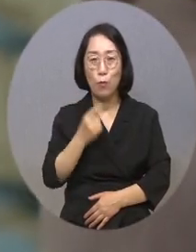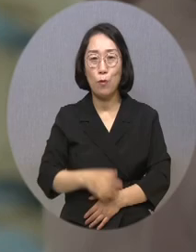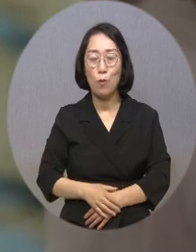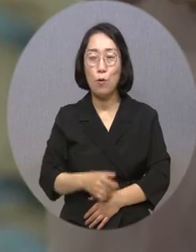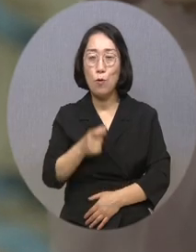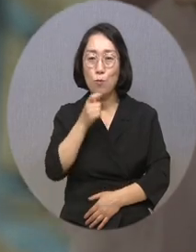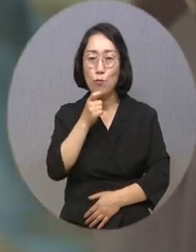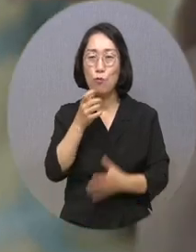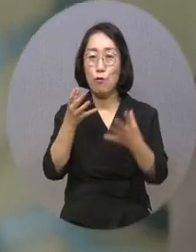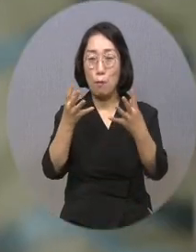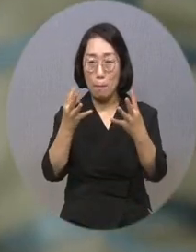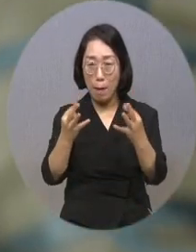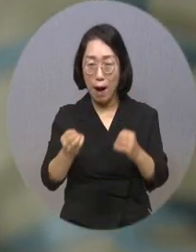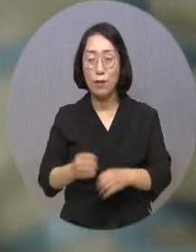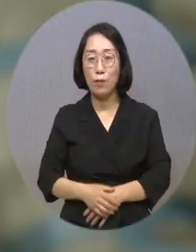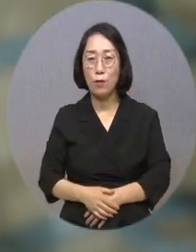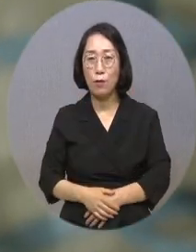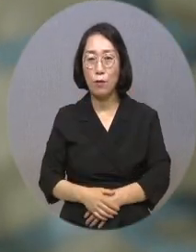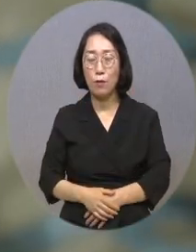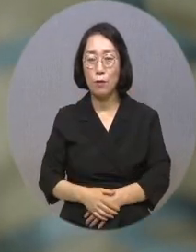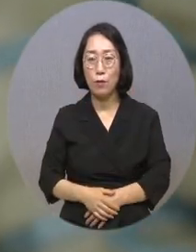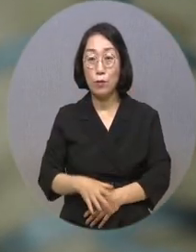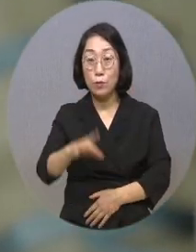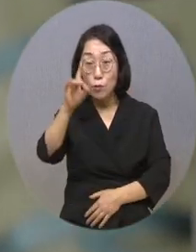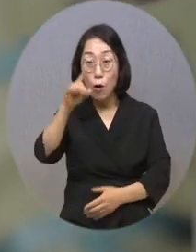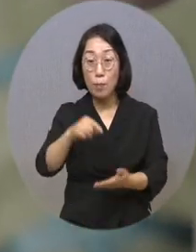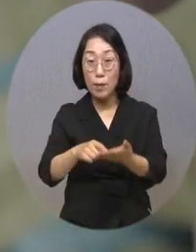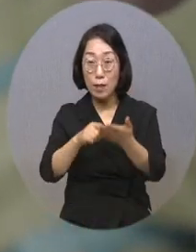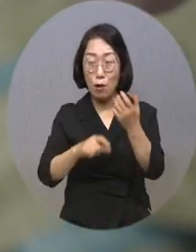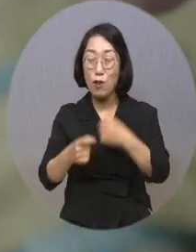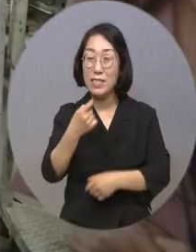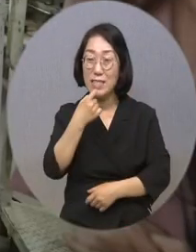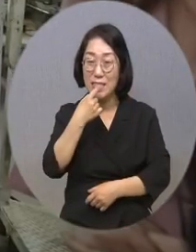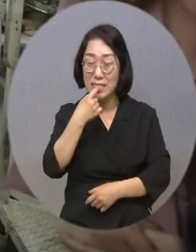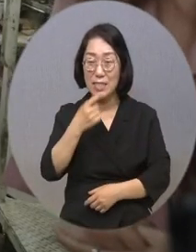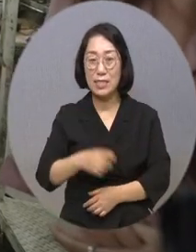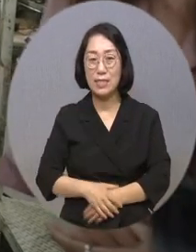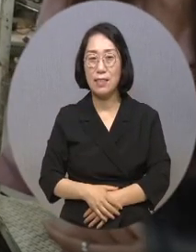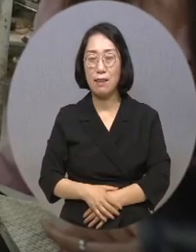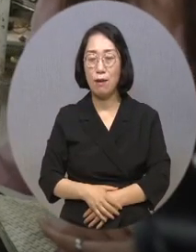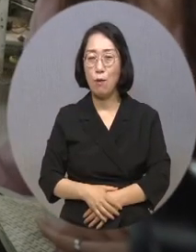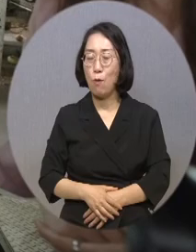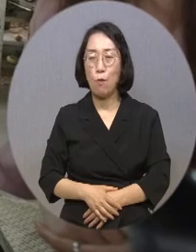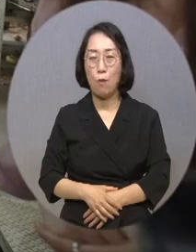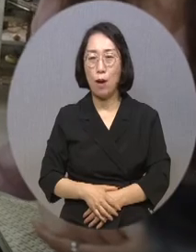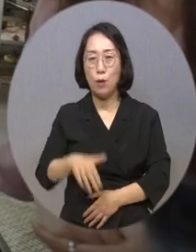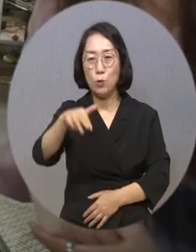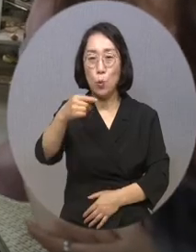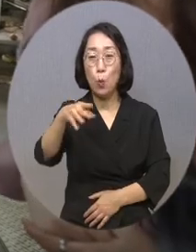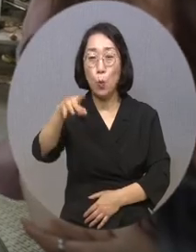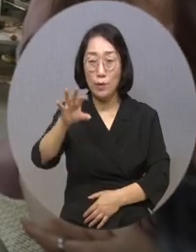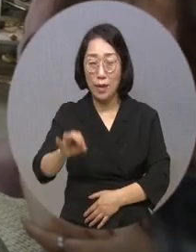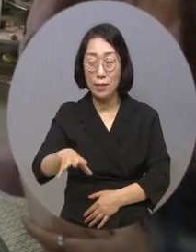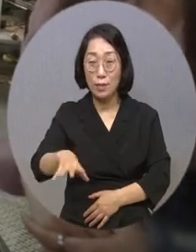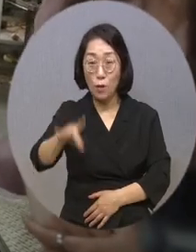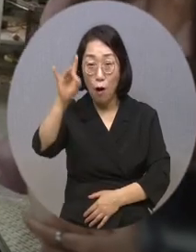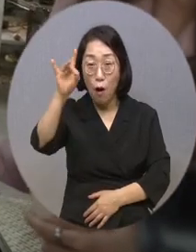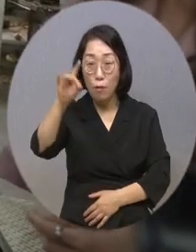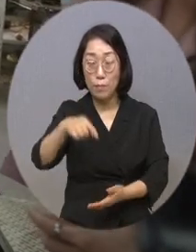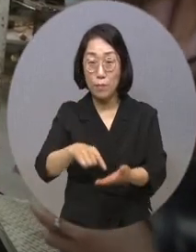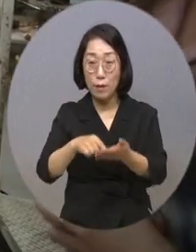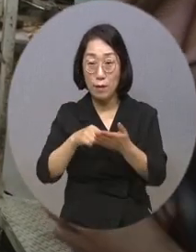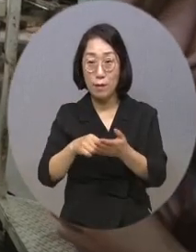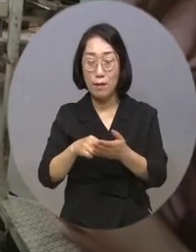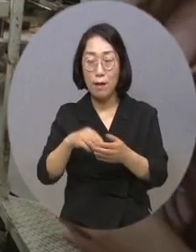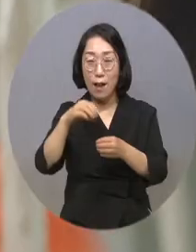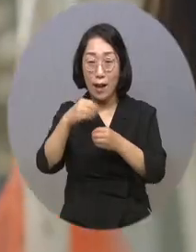거라 만생보다는 얘가 더 좀 더 하얗거든요. 야, 이거 너무 영광이겠네요. 조생을 공장에서 나온 걸 바로 먹는데 그걸 또